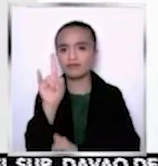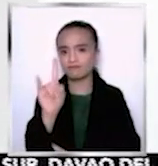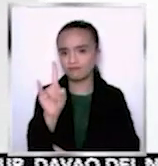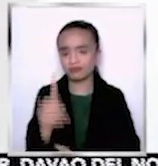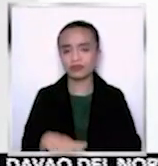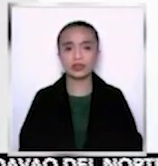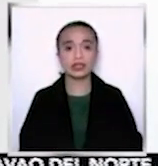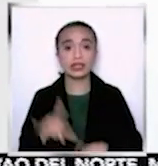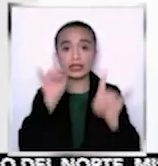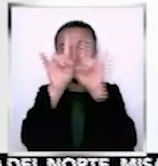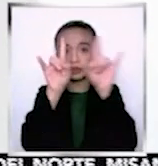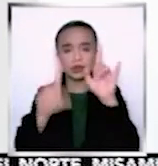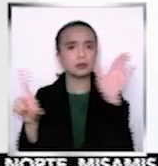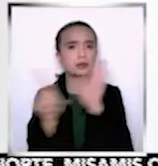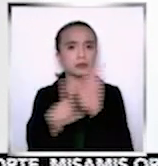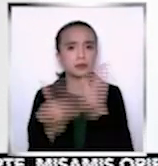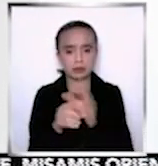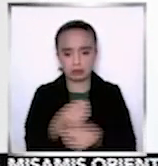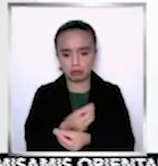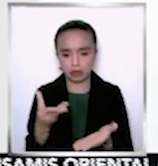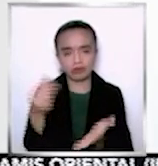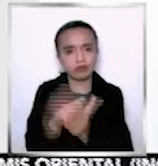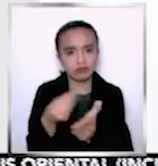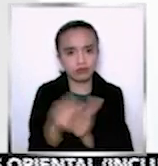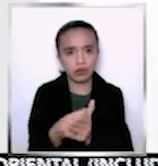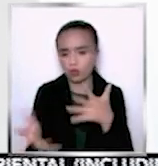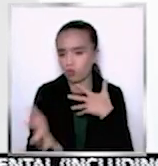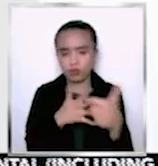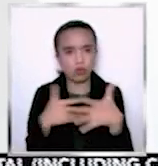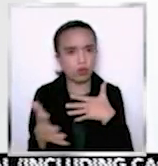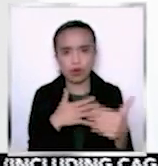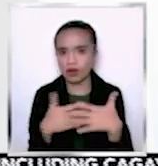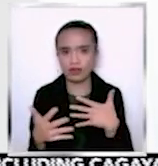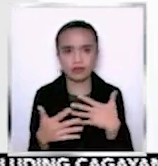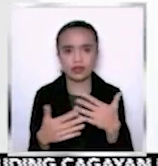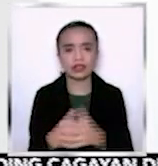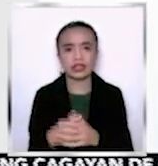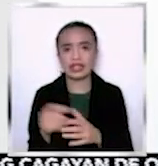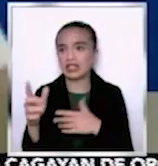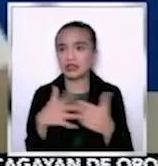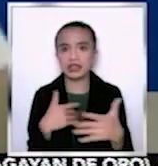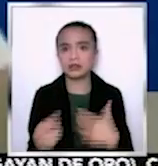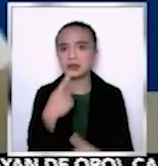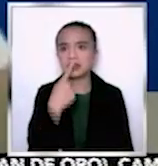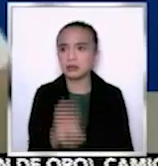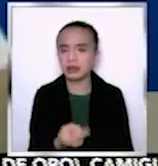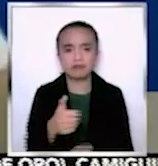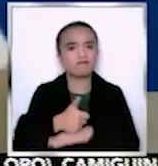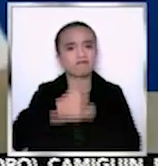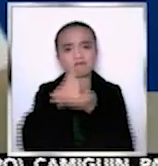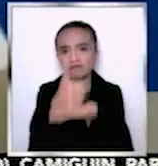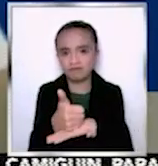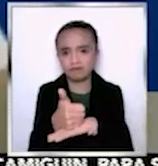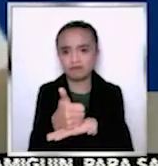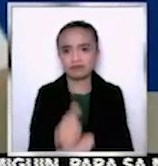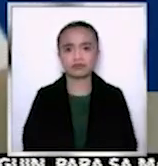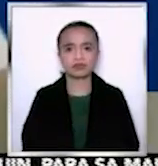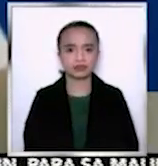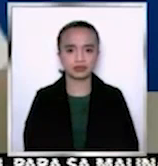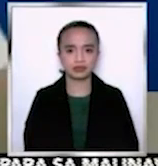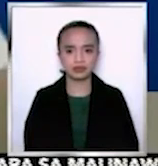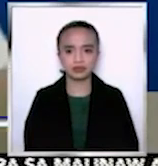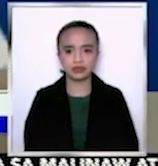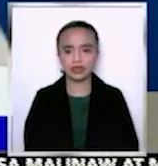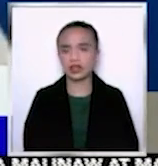period, bawal mamigay ng pera o anumang bagay na may halaga kahit pa sabihing ayuda ito. Vote buying yan.